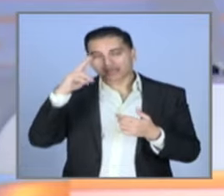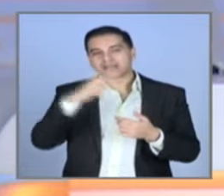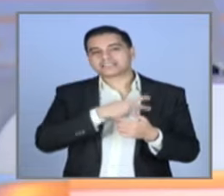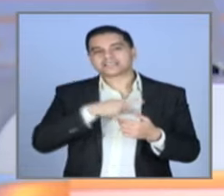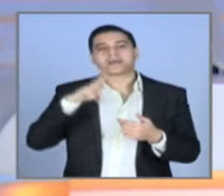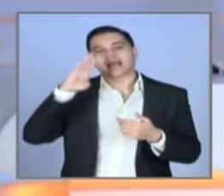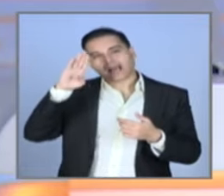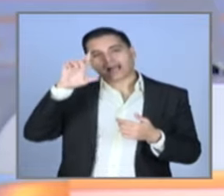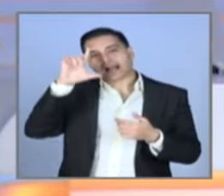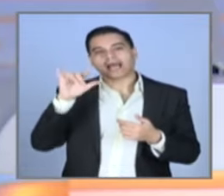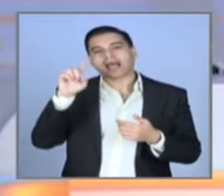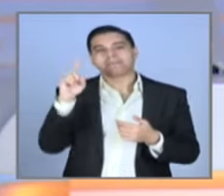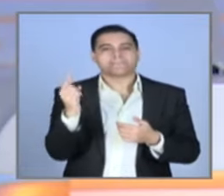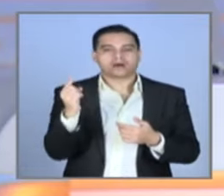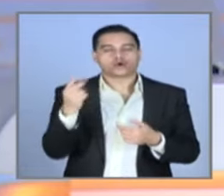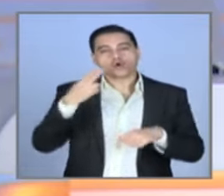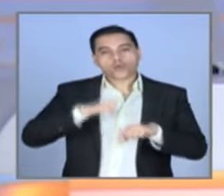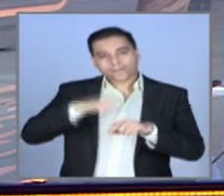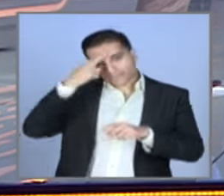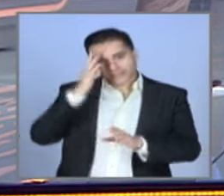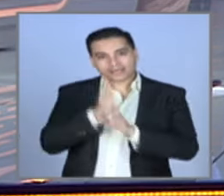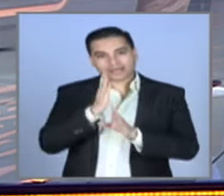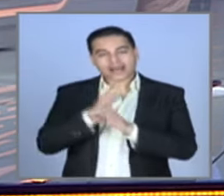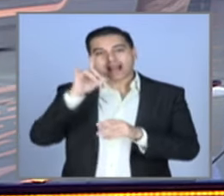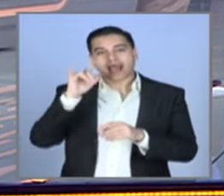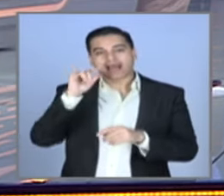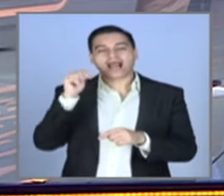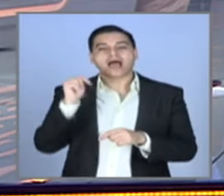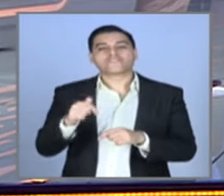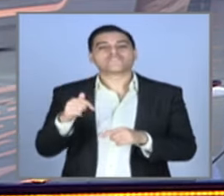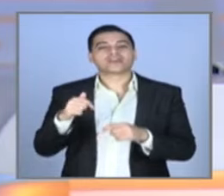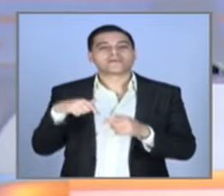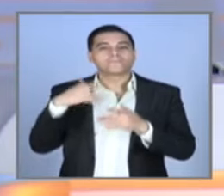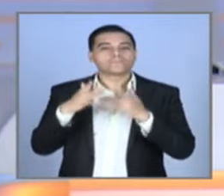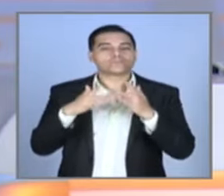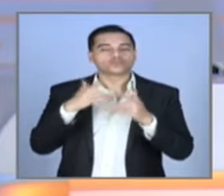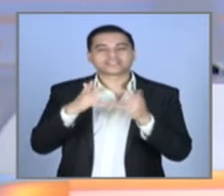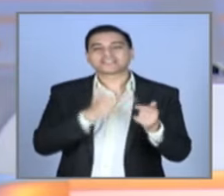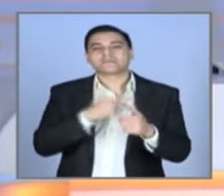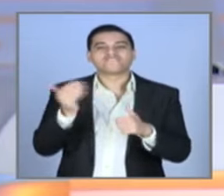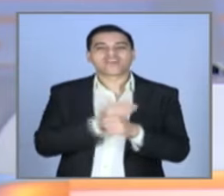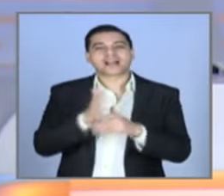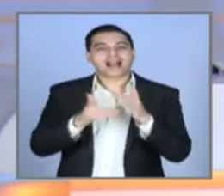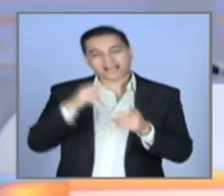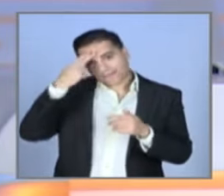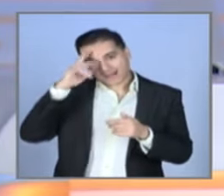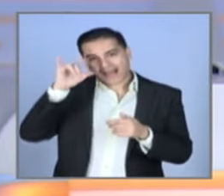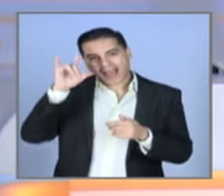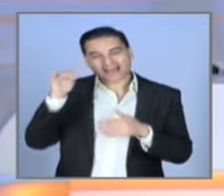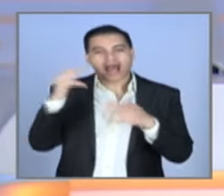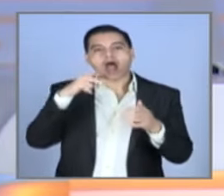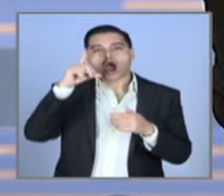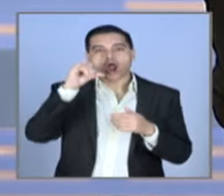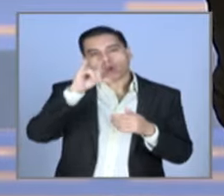بدور ليلى في مسلسل فرح ليلى؟ ليلى علوي. ليلى علوي. صحفي مصري راحل صاحب فكرة